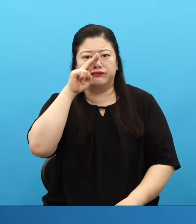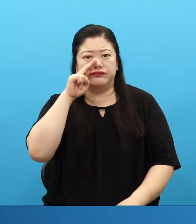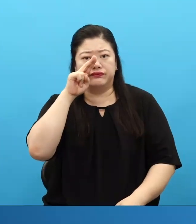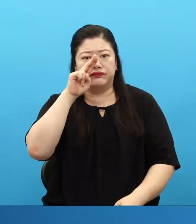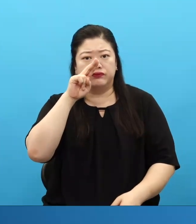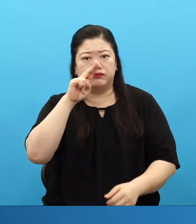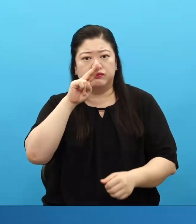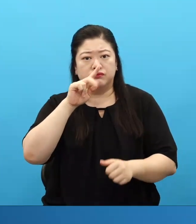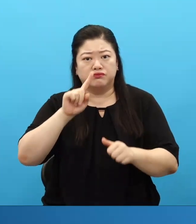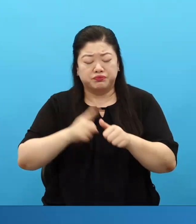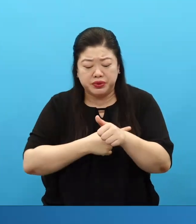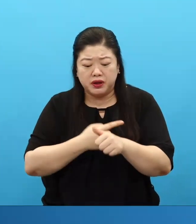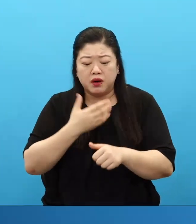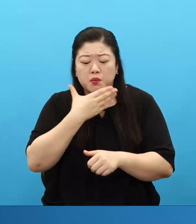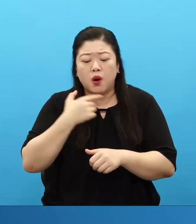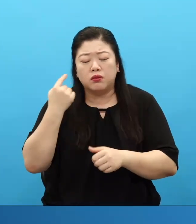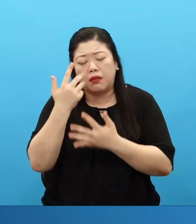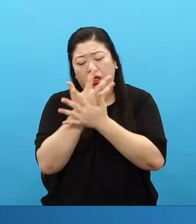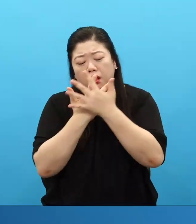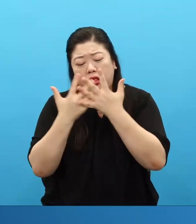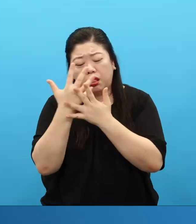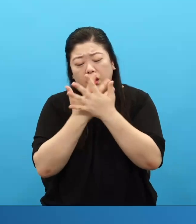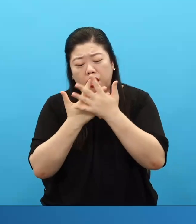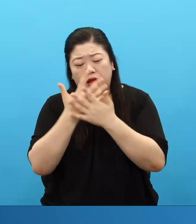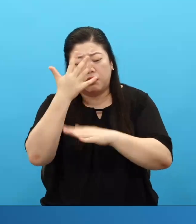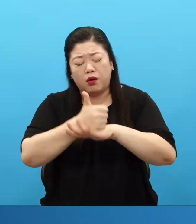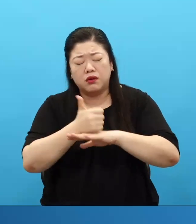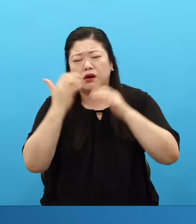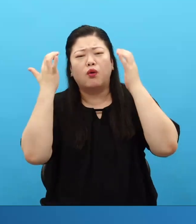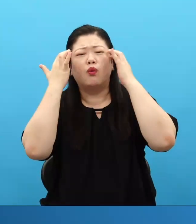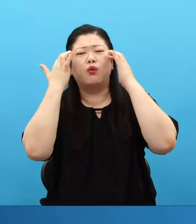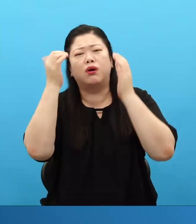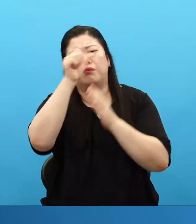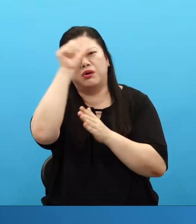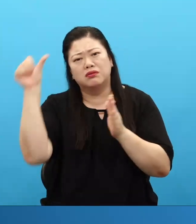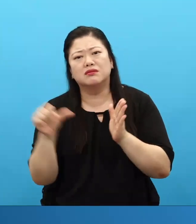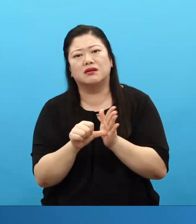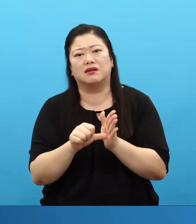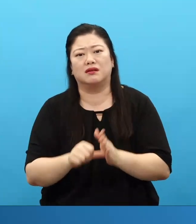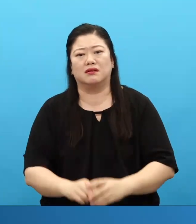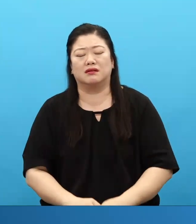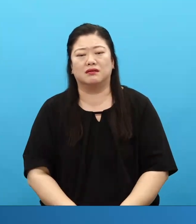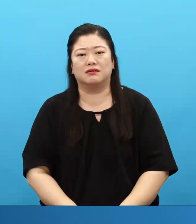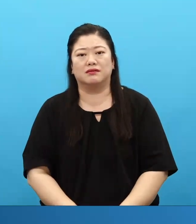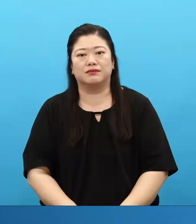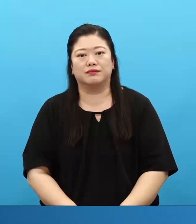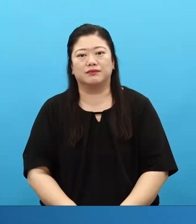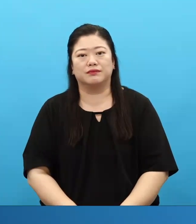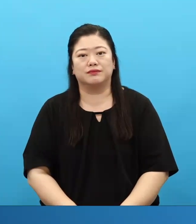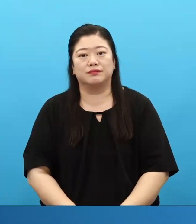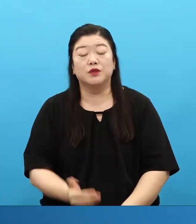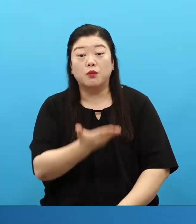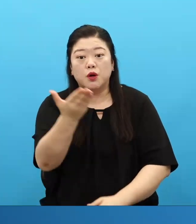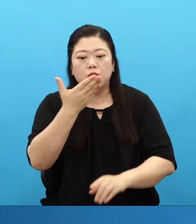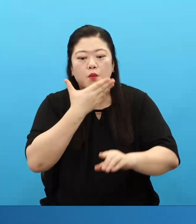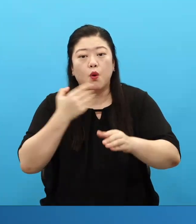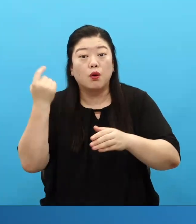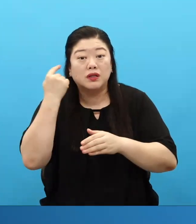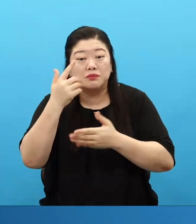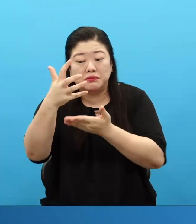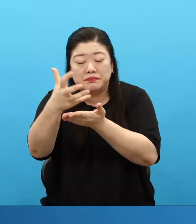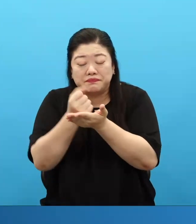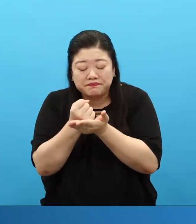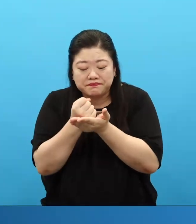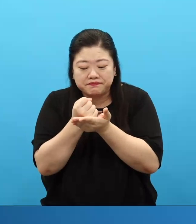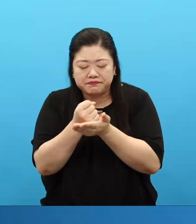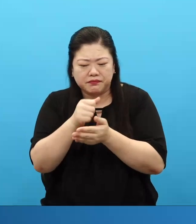고생하지 마시고 교회 살리고 후대 살리고 산업 살리고 And so please don't suffer your whole life long. You have to save the church, save the next generation, and save 지금 the 내가